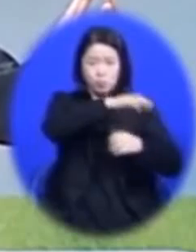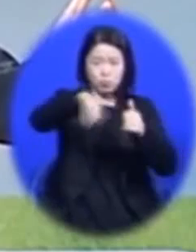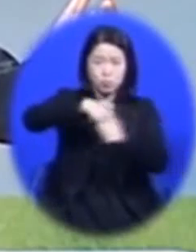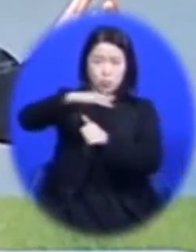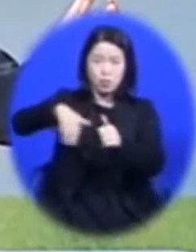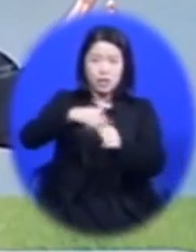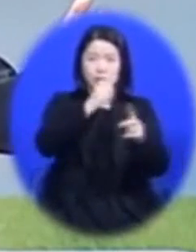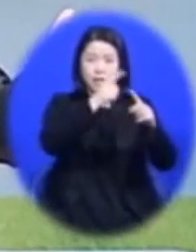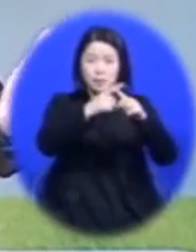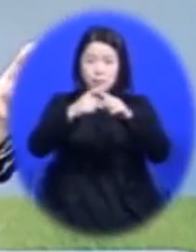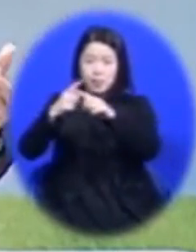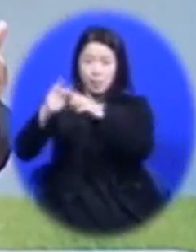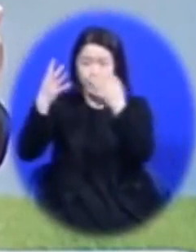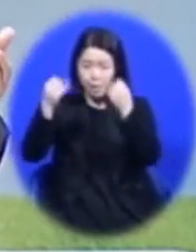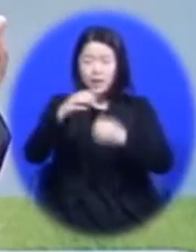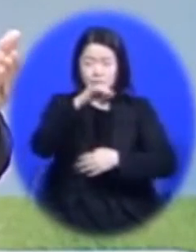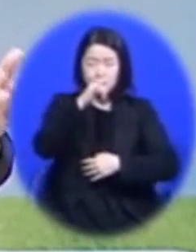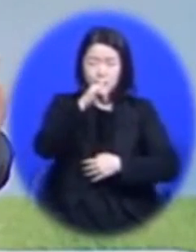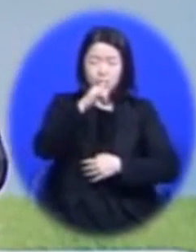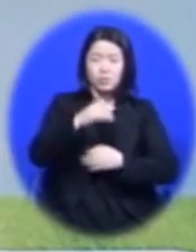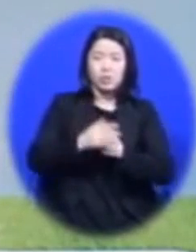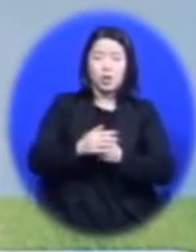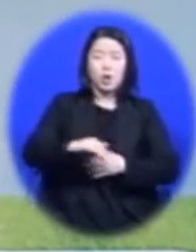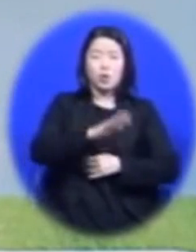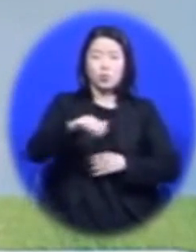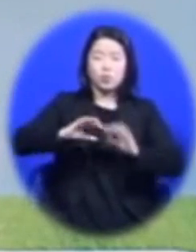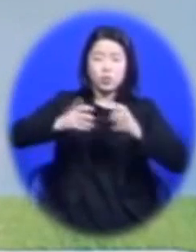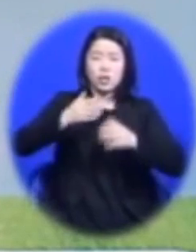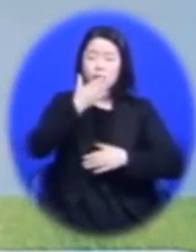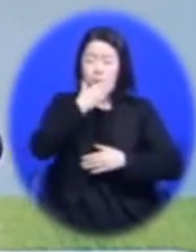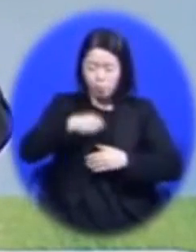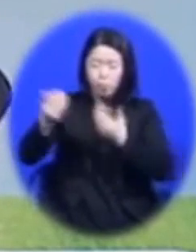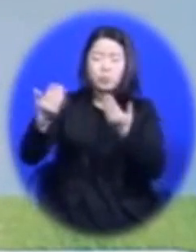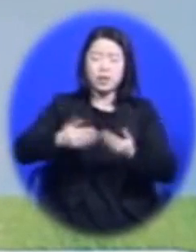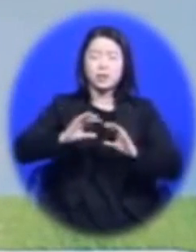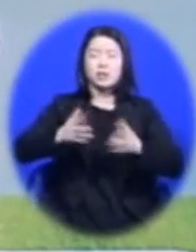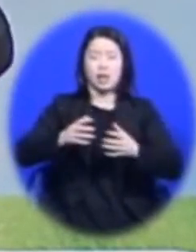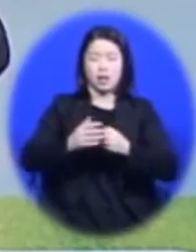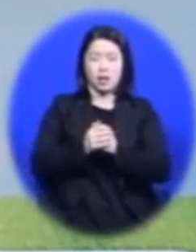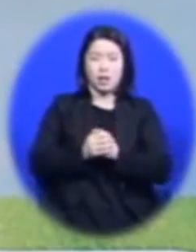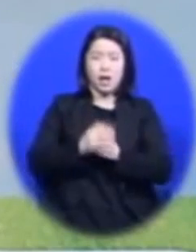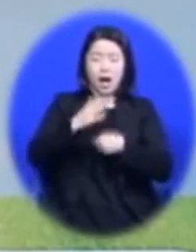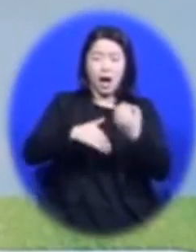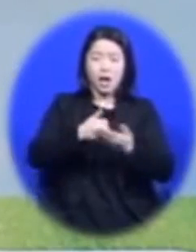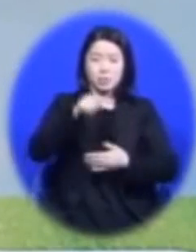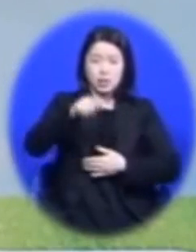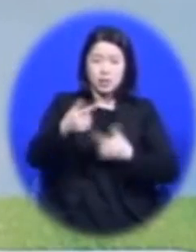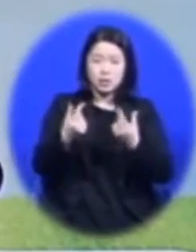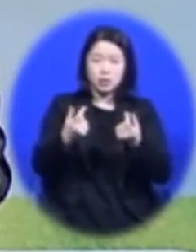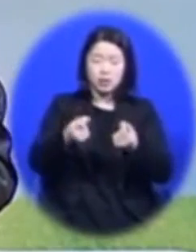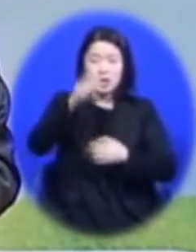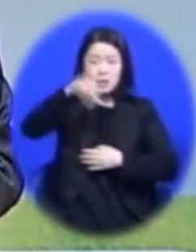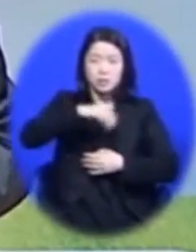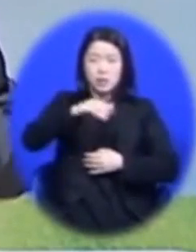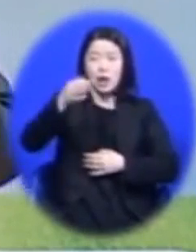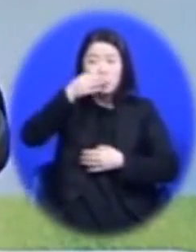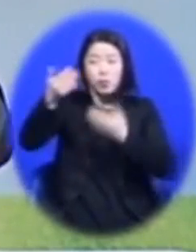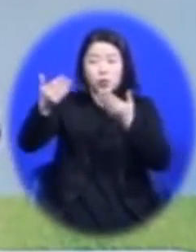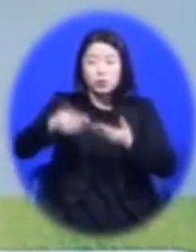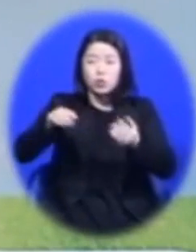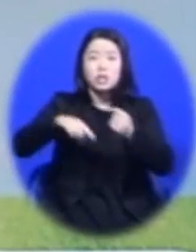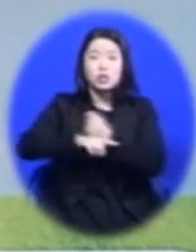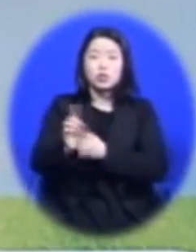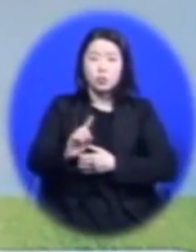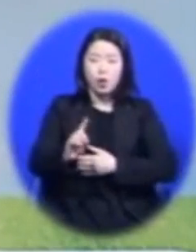지금. 참 우리나라는 복받은 나라예요. 하나님이 이렇게 십자가를 우리에게 보여주시는 까닭이 뭐지요?